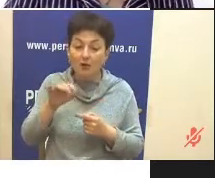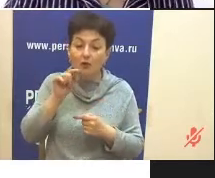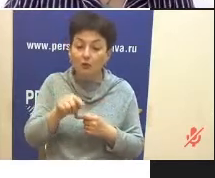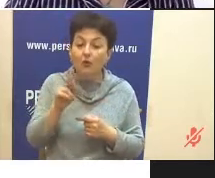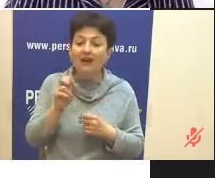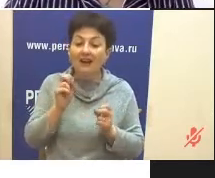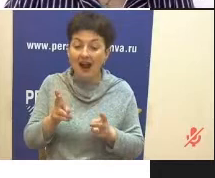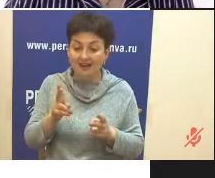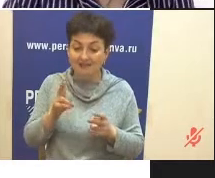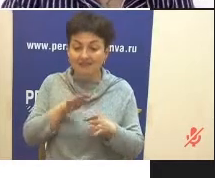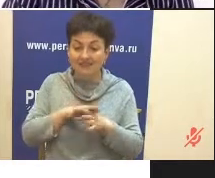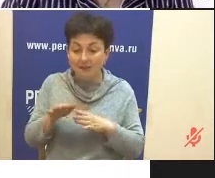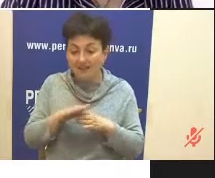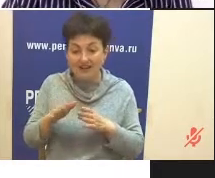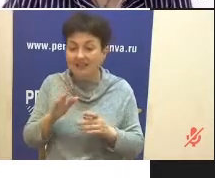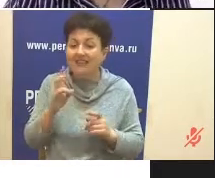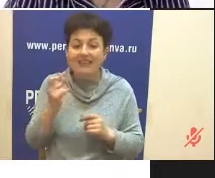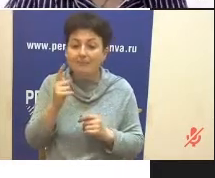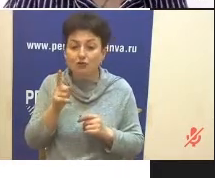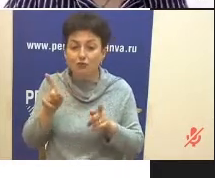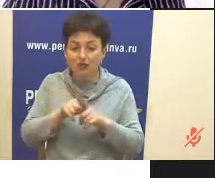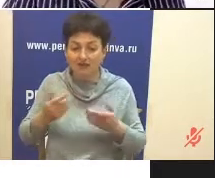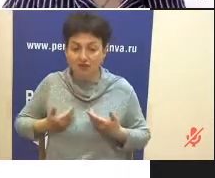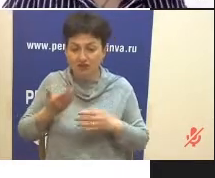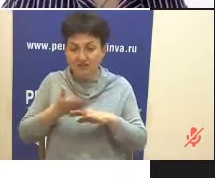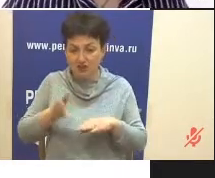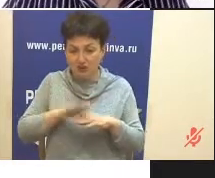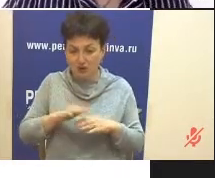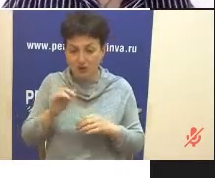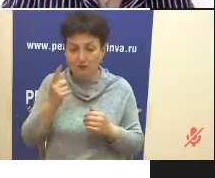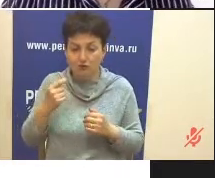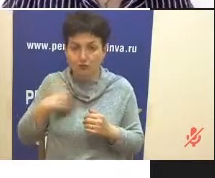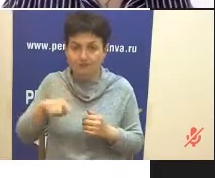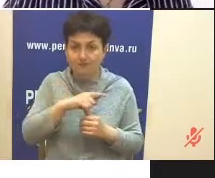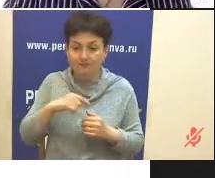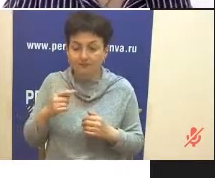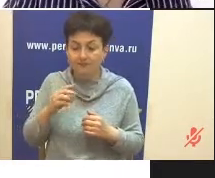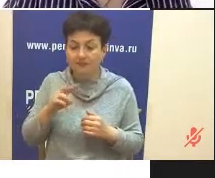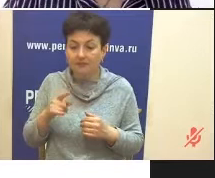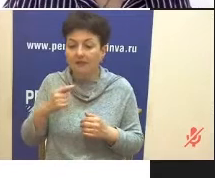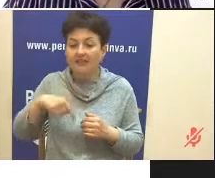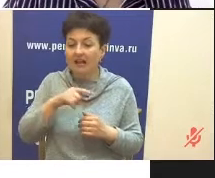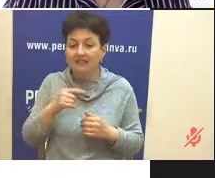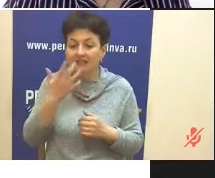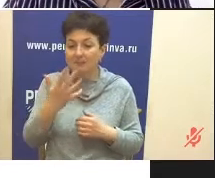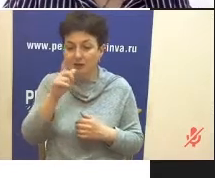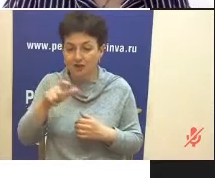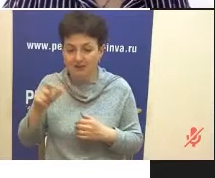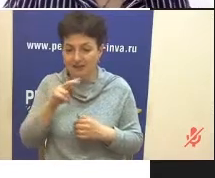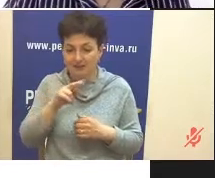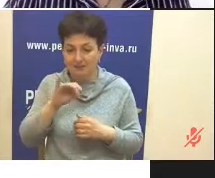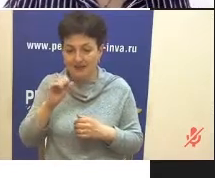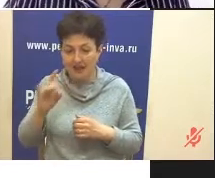как справляться, не почему так жизнь тяжело сложилась, и почему нас не 5 человек на пиаре,